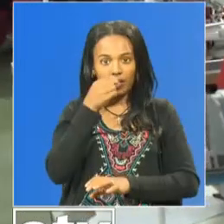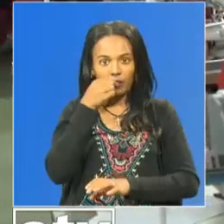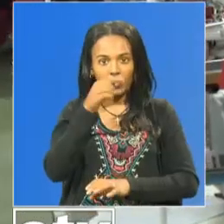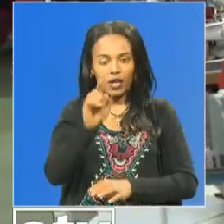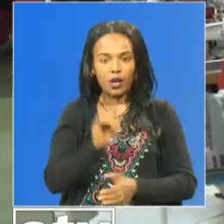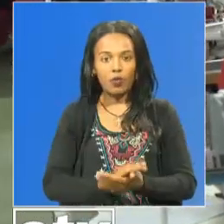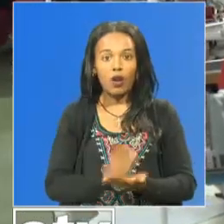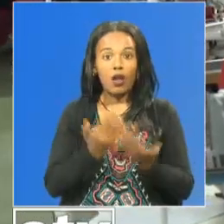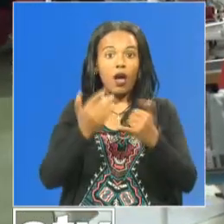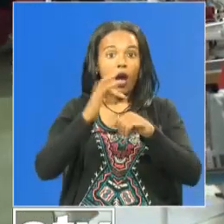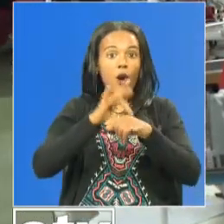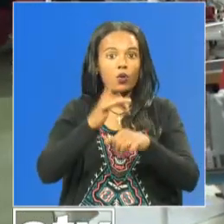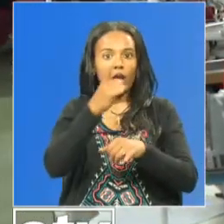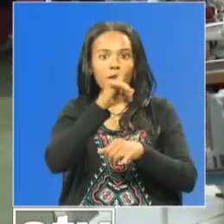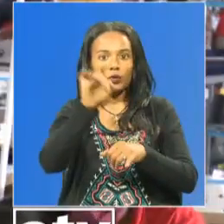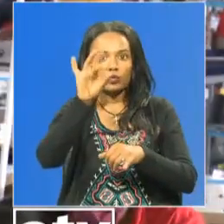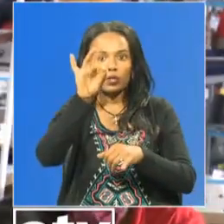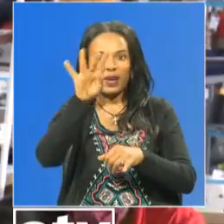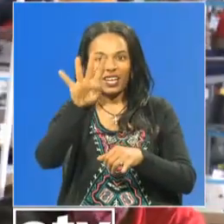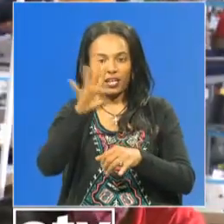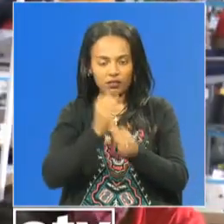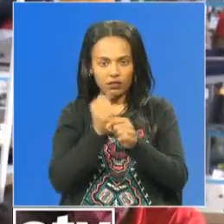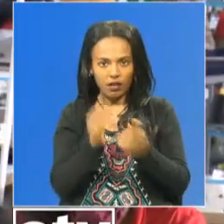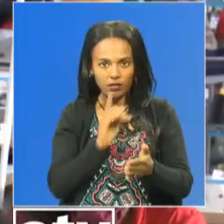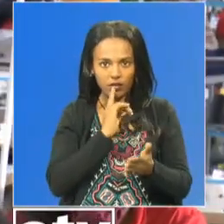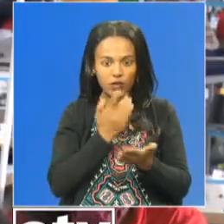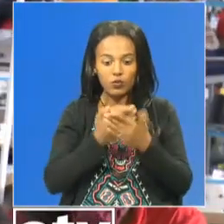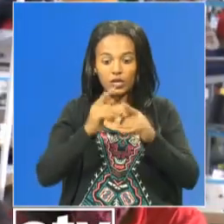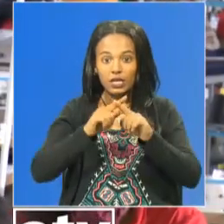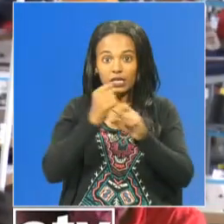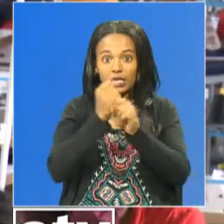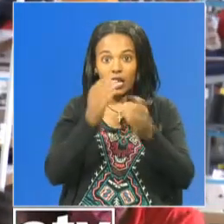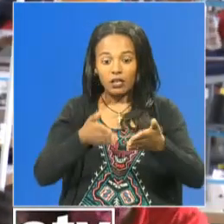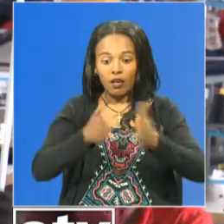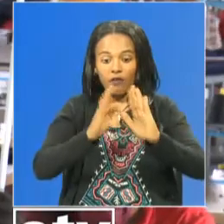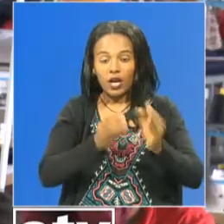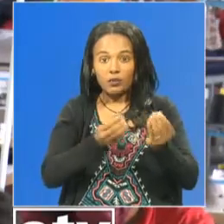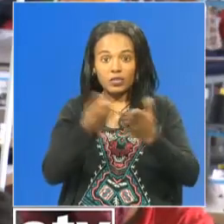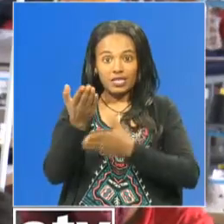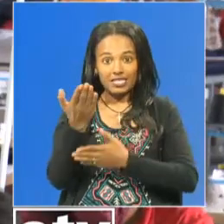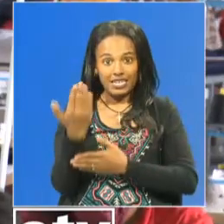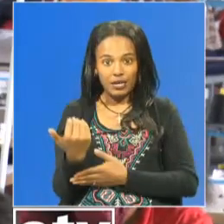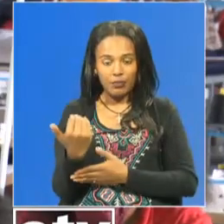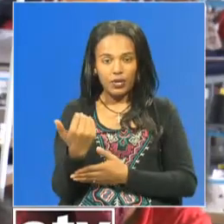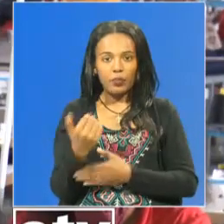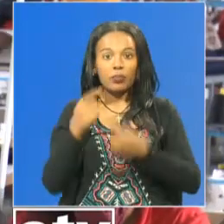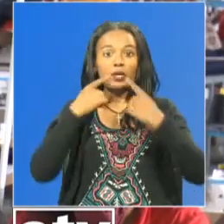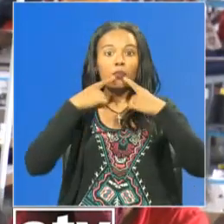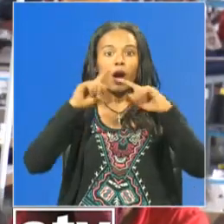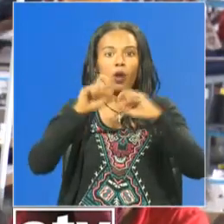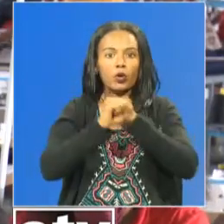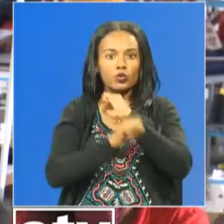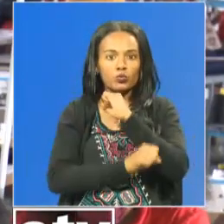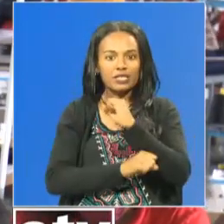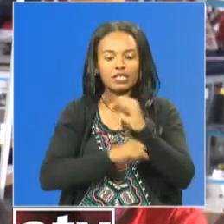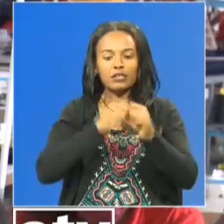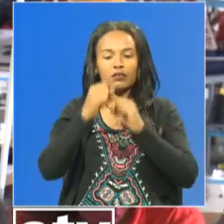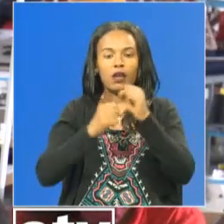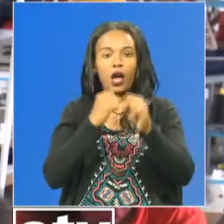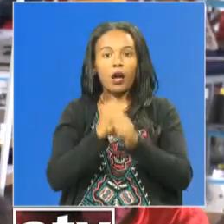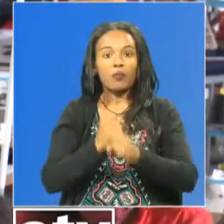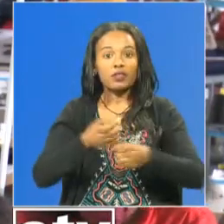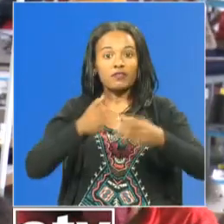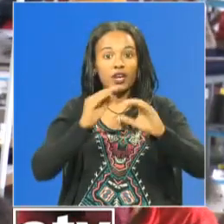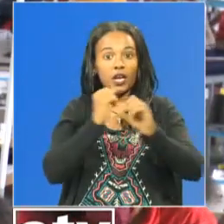አስታውቋል። አሁን ላይ ያለው 184 ሰራተኛ ነው። ነገር ግን ሰራተኛ ፍቃድ መስጠት ስለነበረብን በአዋጁ መሰረት ፍቃድ የአመት ፍቃድ